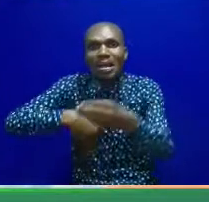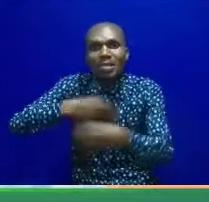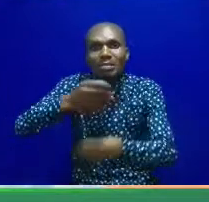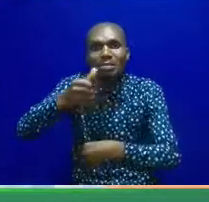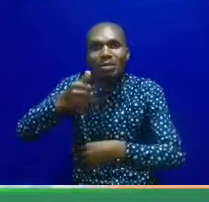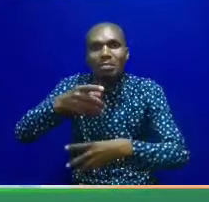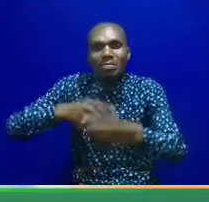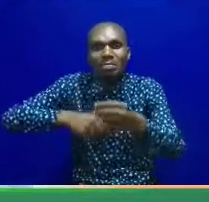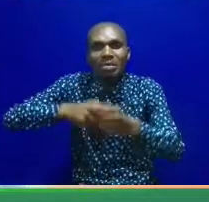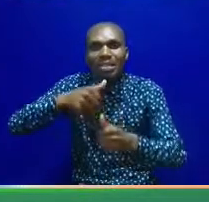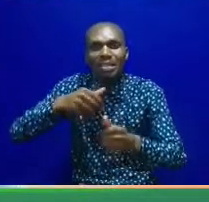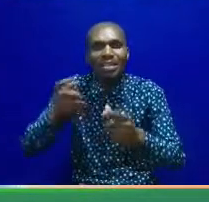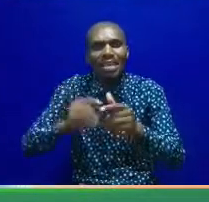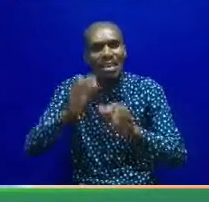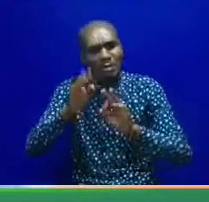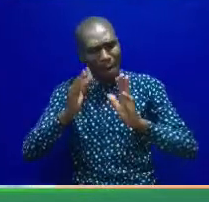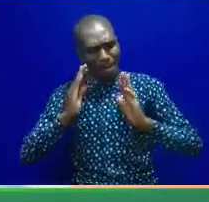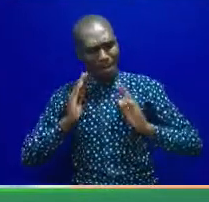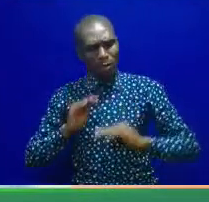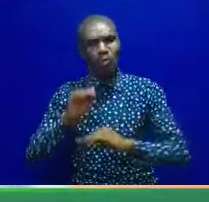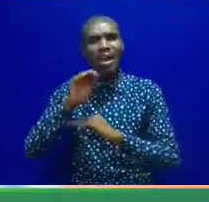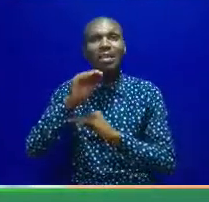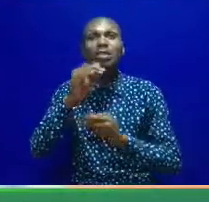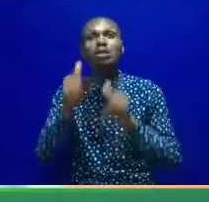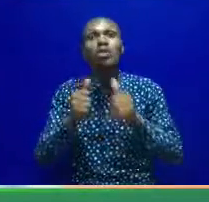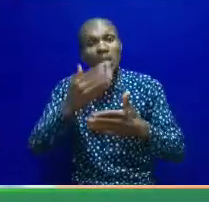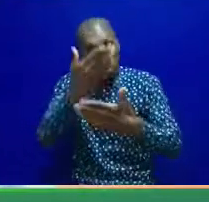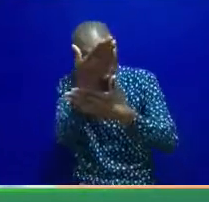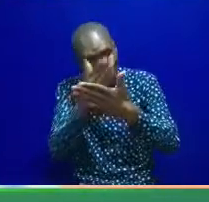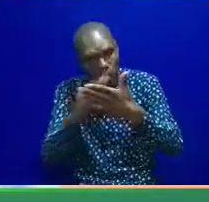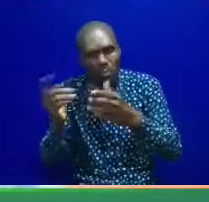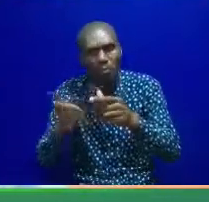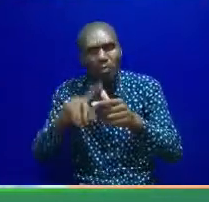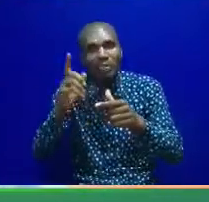onyo monto kubolilinga Fomu kieroro